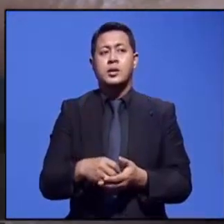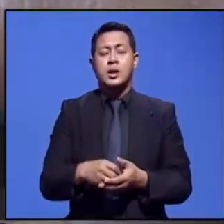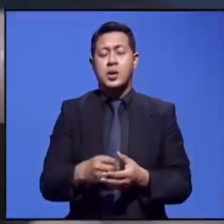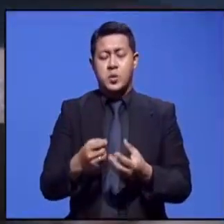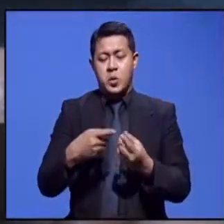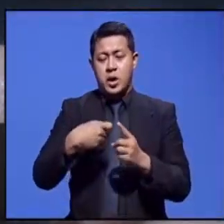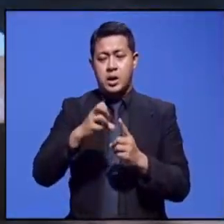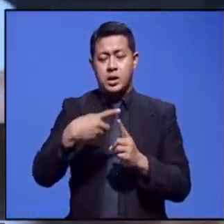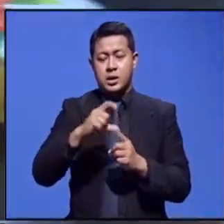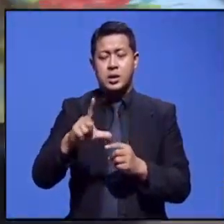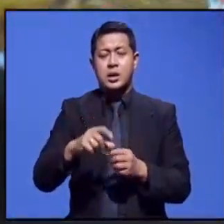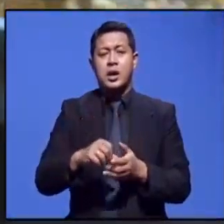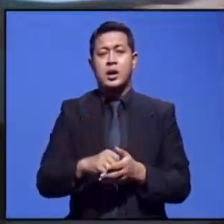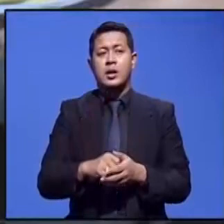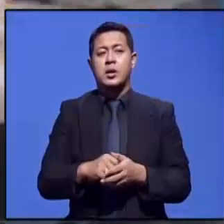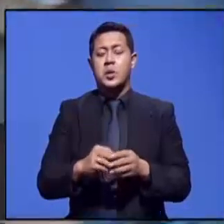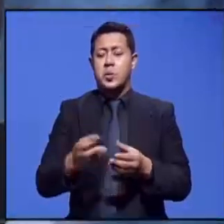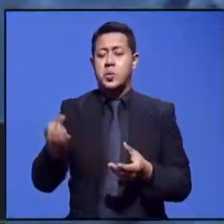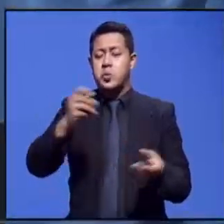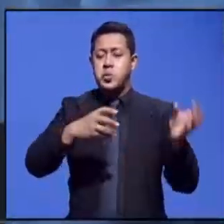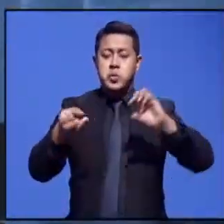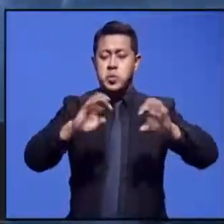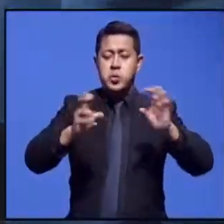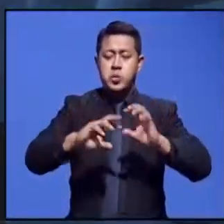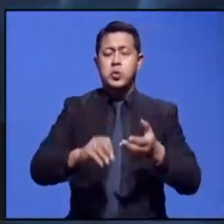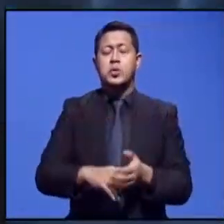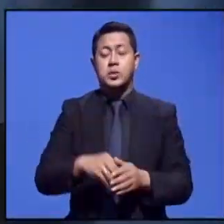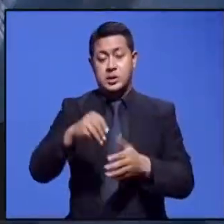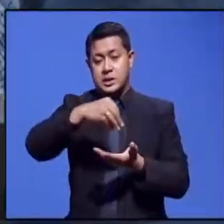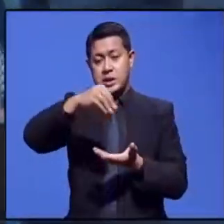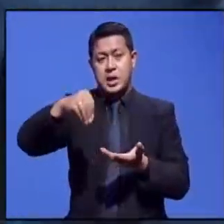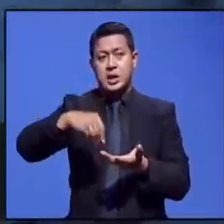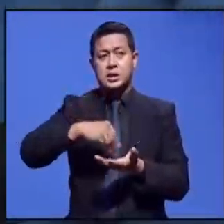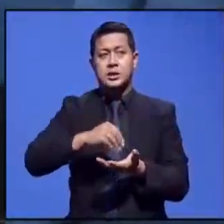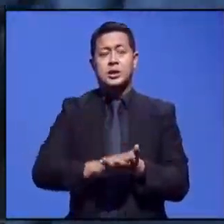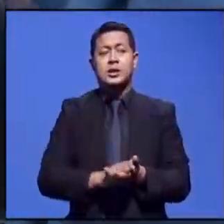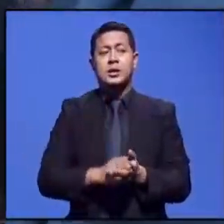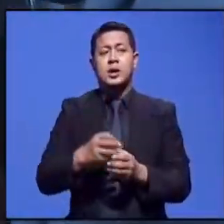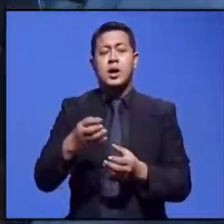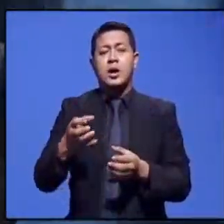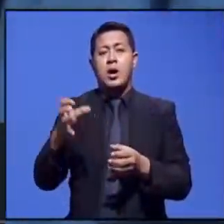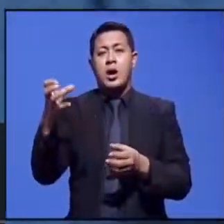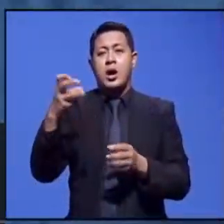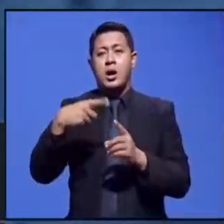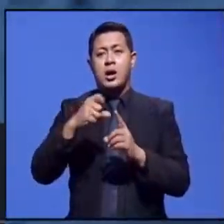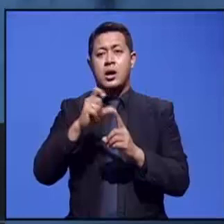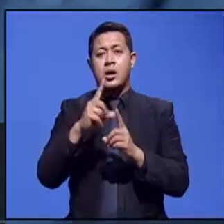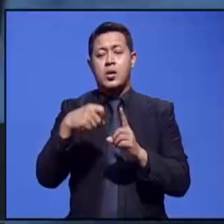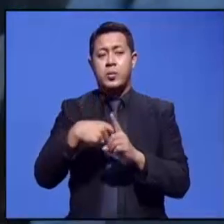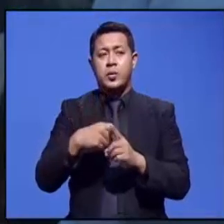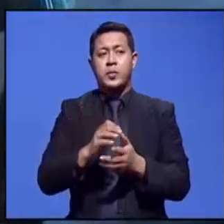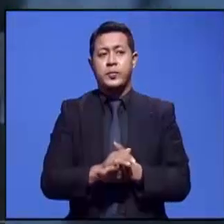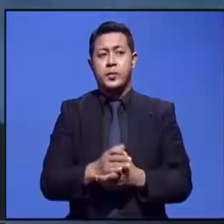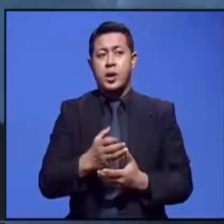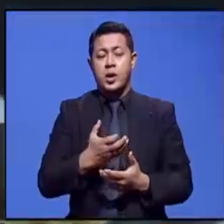kental berbumbu 11 jenis rempah-rempah. Di atasnya masih ditambah lagi dengan kerupuk merah putih. Kalau Anda